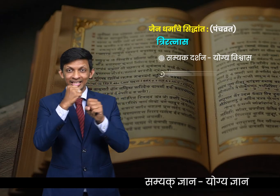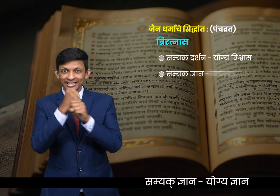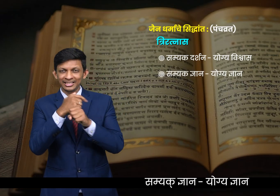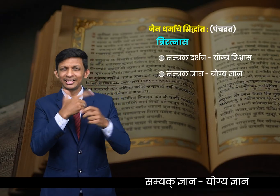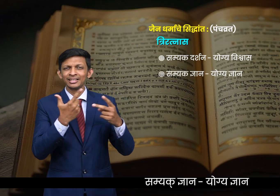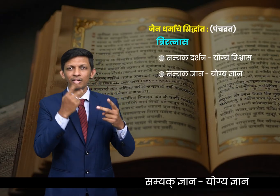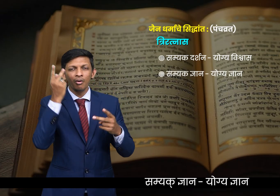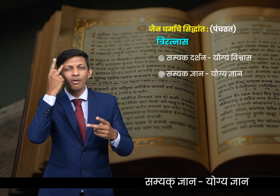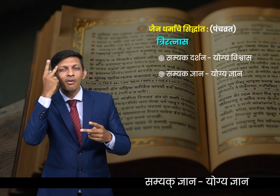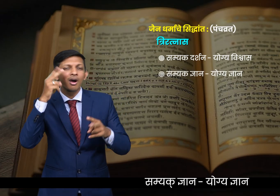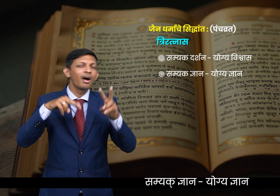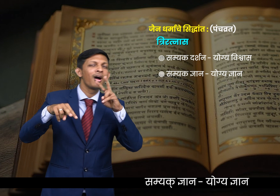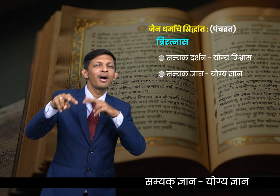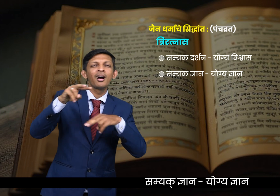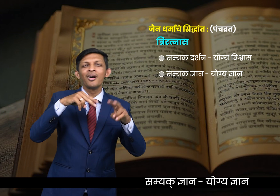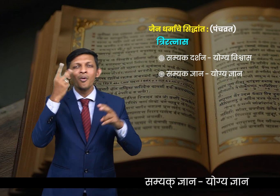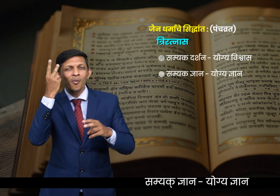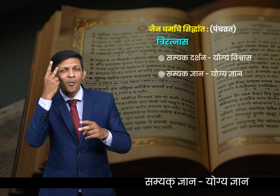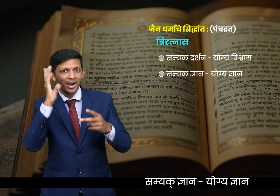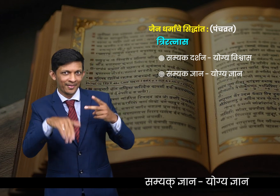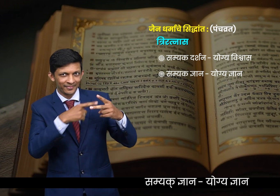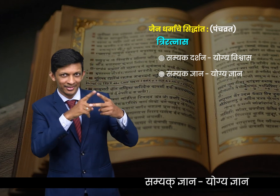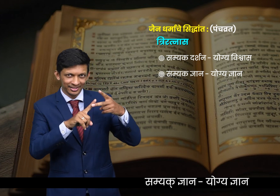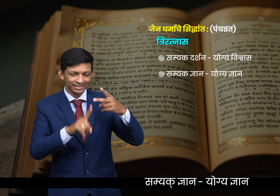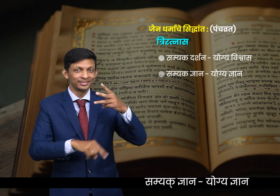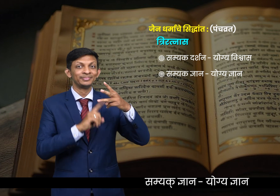सम्यक ज्ञान, योग्य ज्ञान,